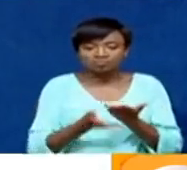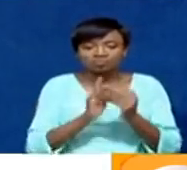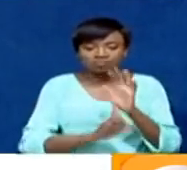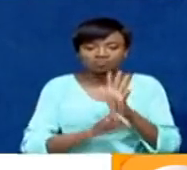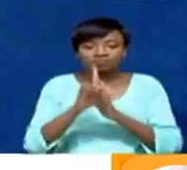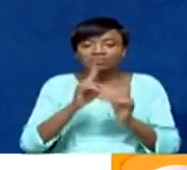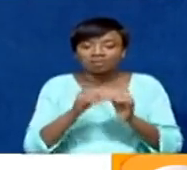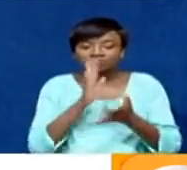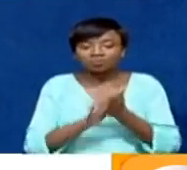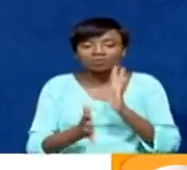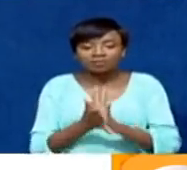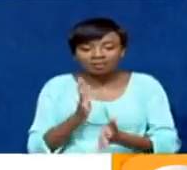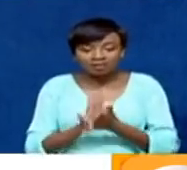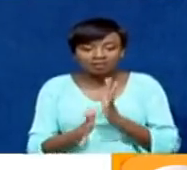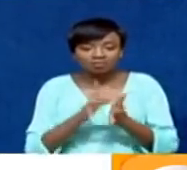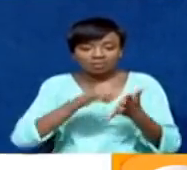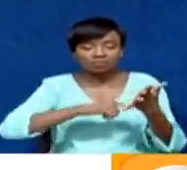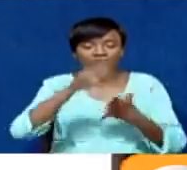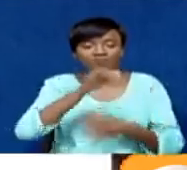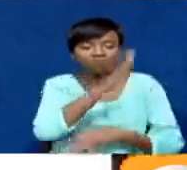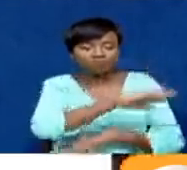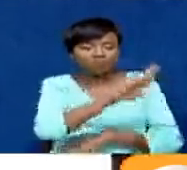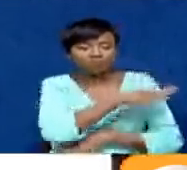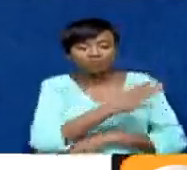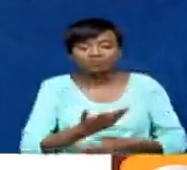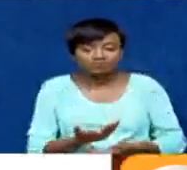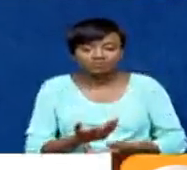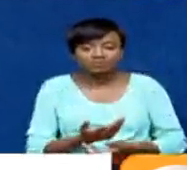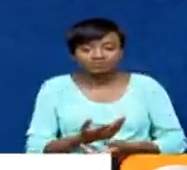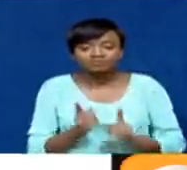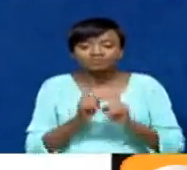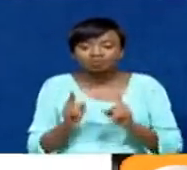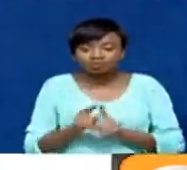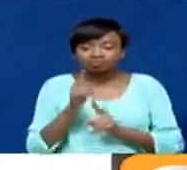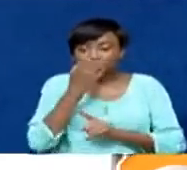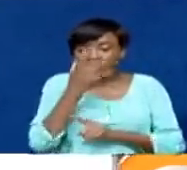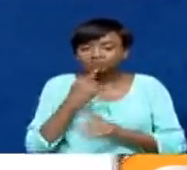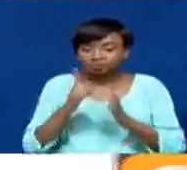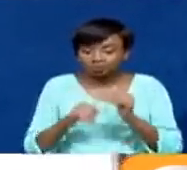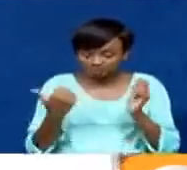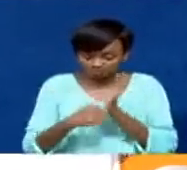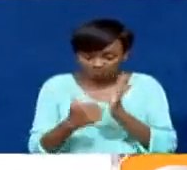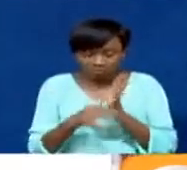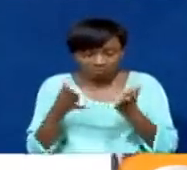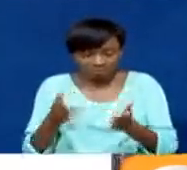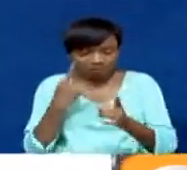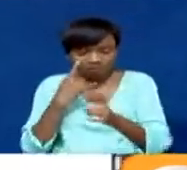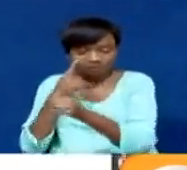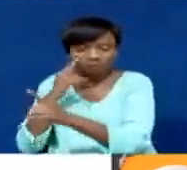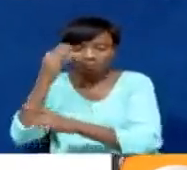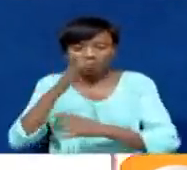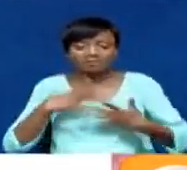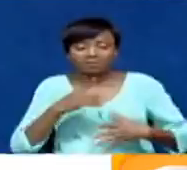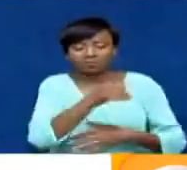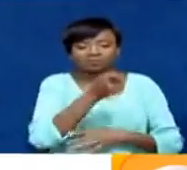without the approval of the National Assembly? Naibu rais akisisitiza kuwa shida zilizoko zimesababishwa na ulafi